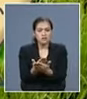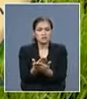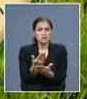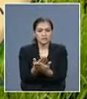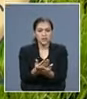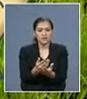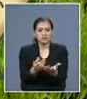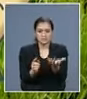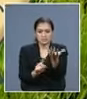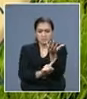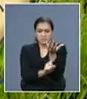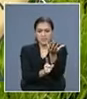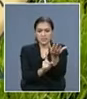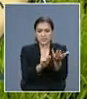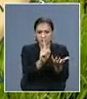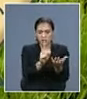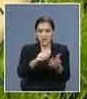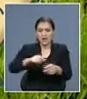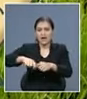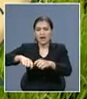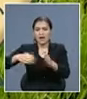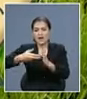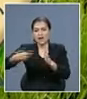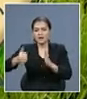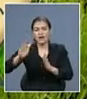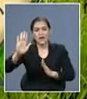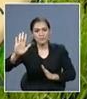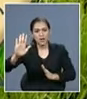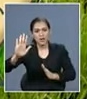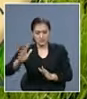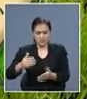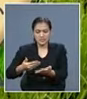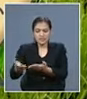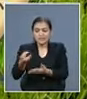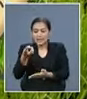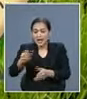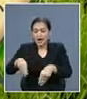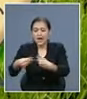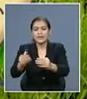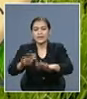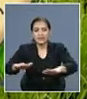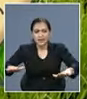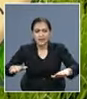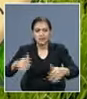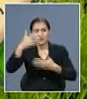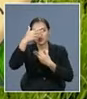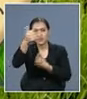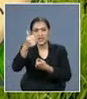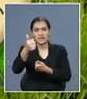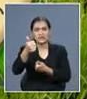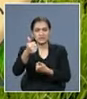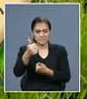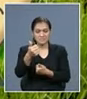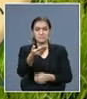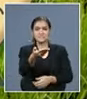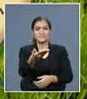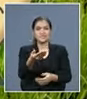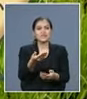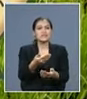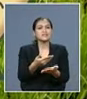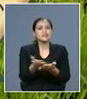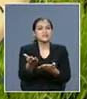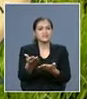กกรหัก 5บาทเพื่อบริจาคซื้อข้าวให้เด็กกำพร้าสนใจสั่งซื้อได้ที่สหกรณ์การเกษตรเพื่อการค้าลูกค้า